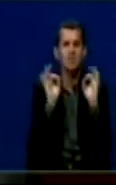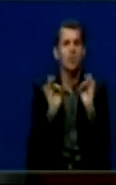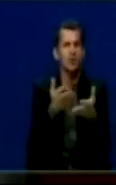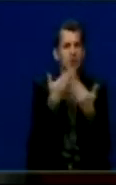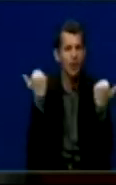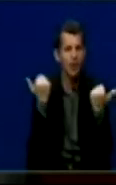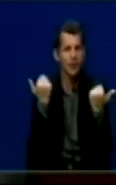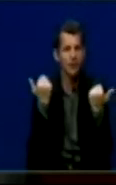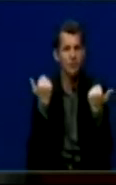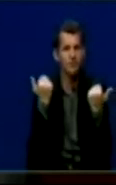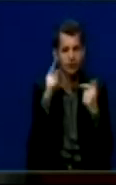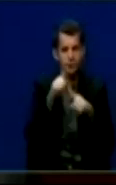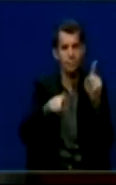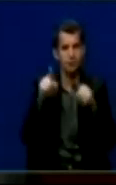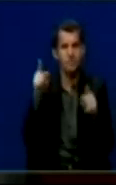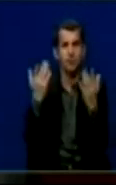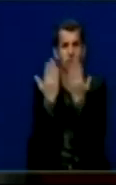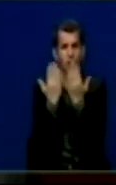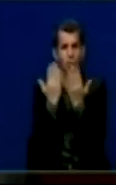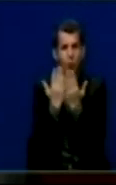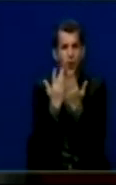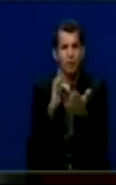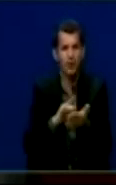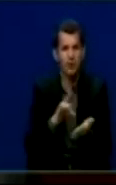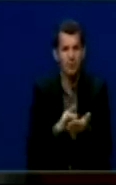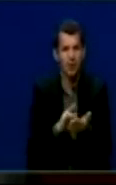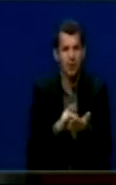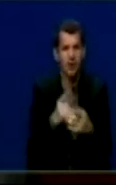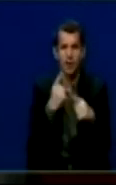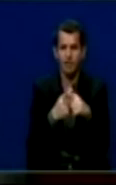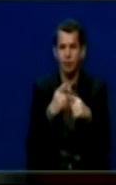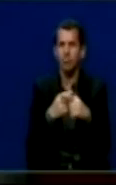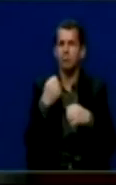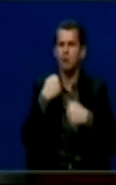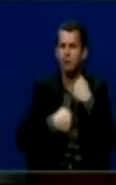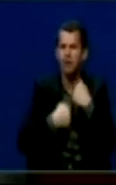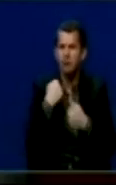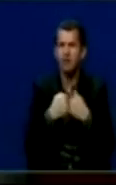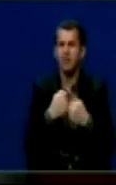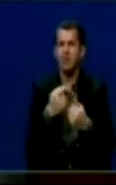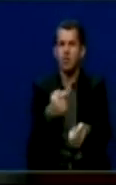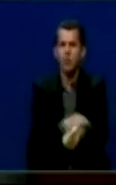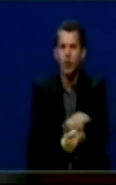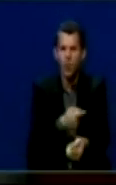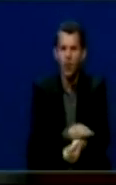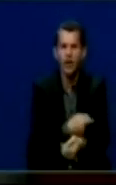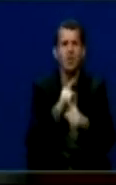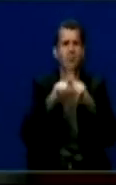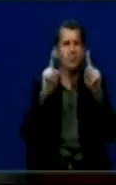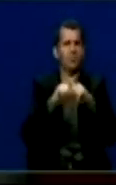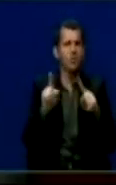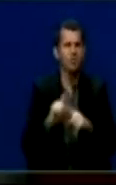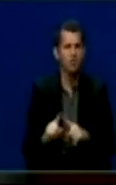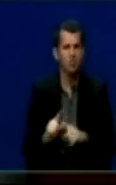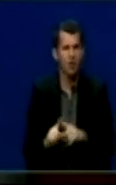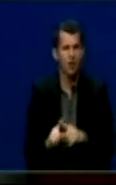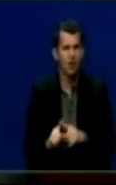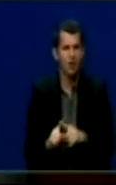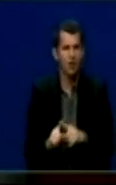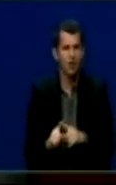dhe veçanërisht në disa shkolla të mesme të larta, ndërsa prania e huliganizmit, mjeteve narkotike dhe sjelljeve të tjera të rrezikshme